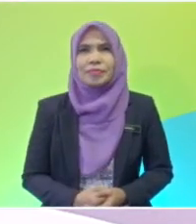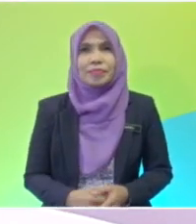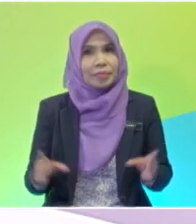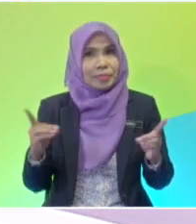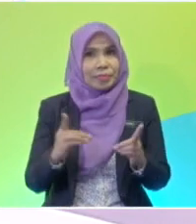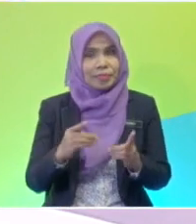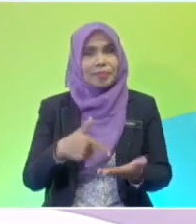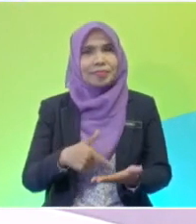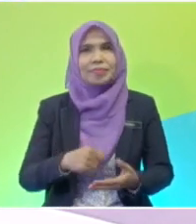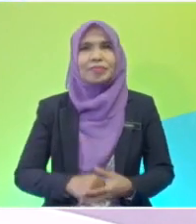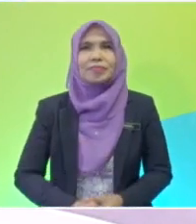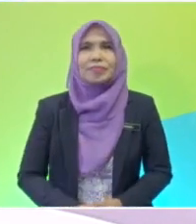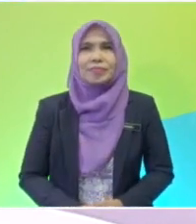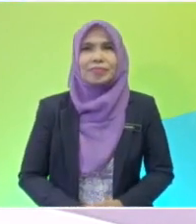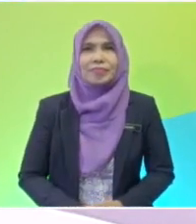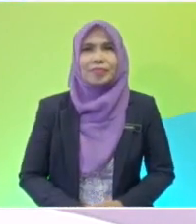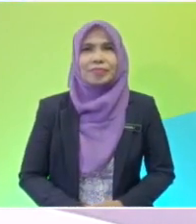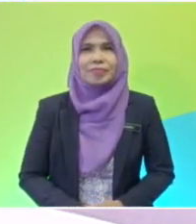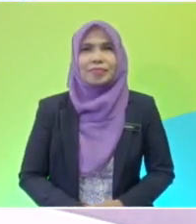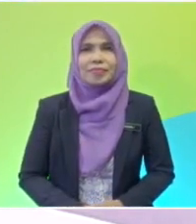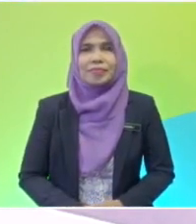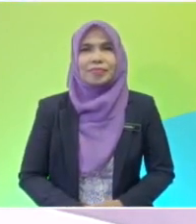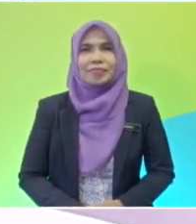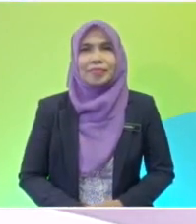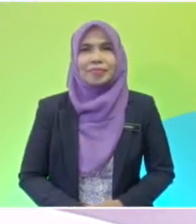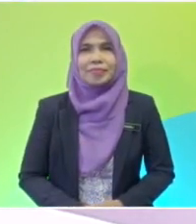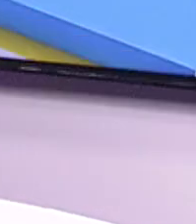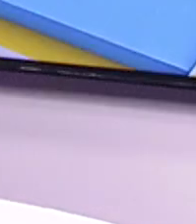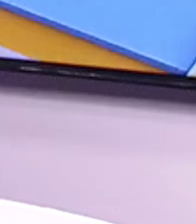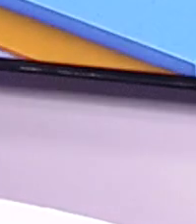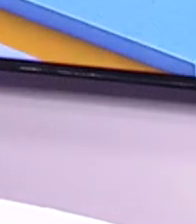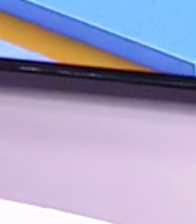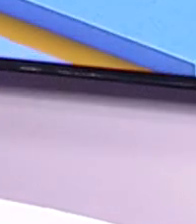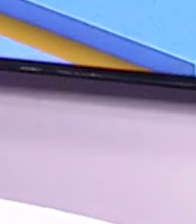kerja janji ya terus bersama dengan kami